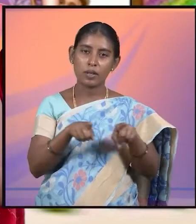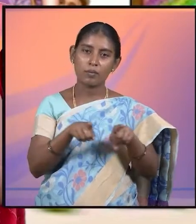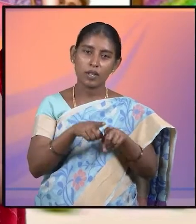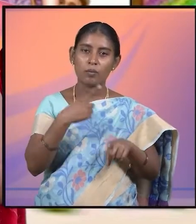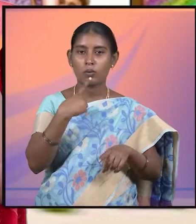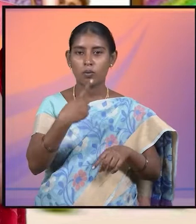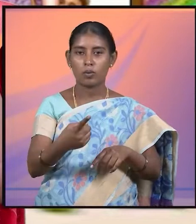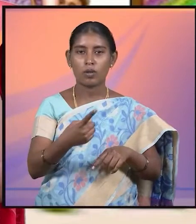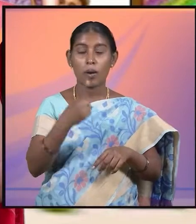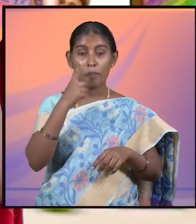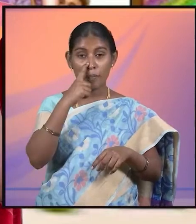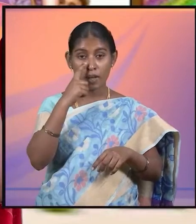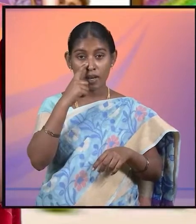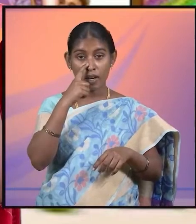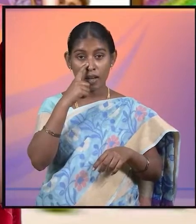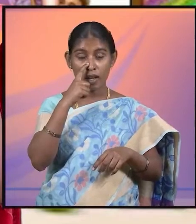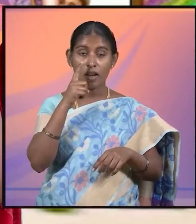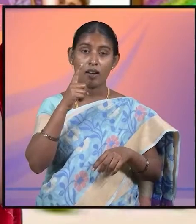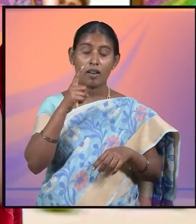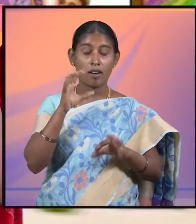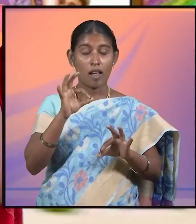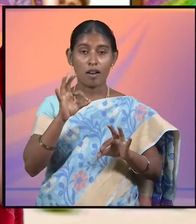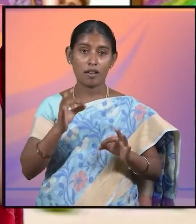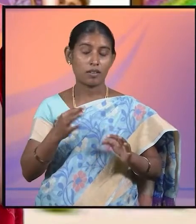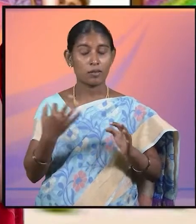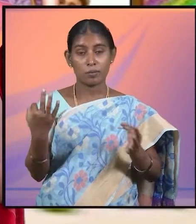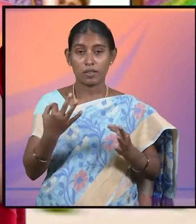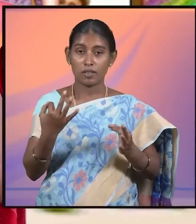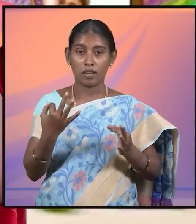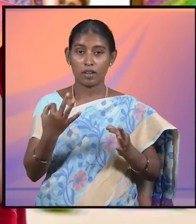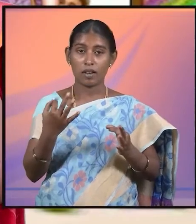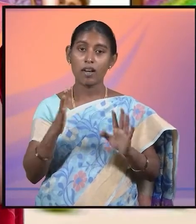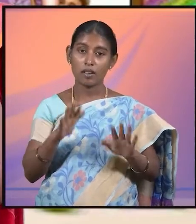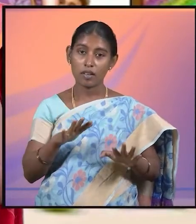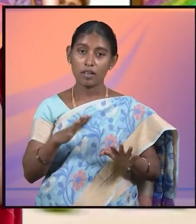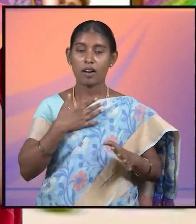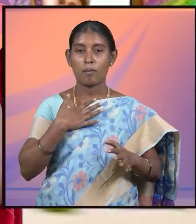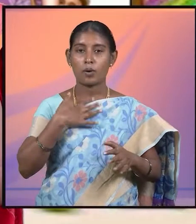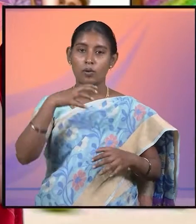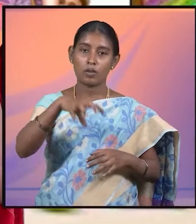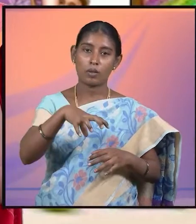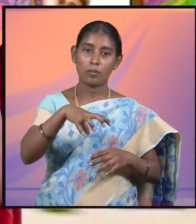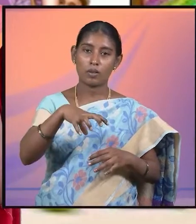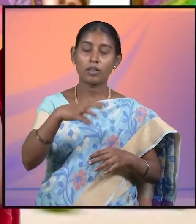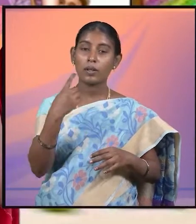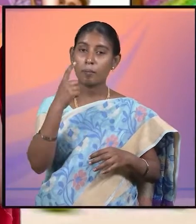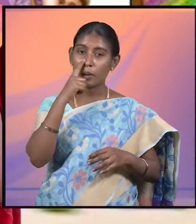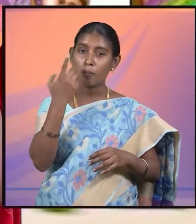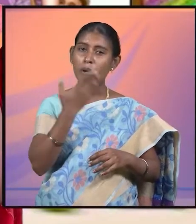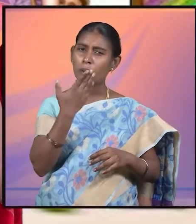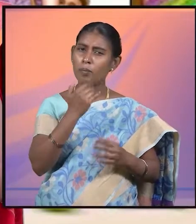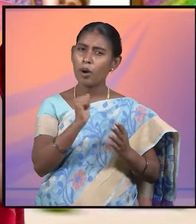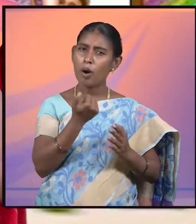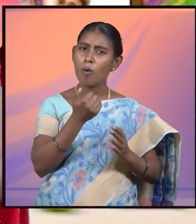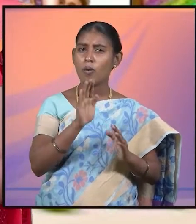வடிவாக, அதாவது பெண்ணாக ஏற்று வாழ்கின்ற நம் சமூகத்தில் பெண்களின் கல்வி நிலை எவ்வாறு இருந்தது என்பதை